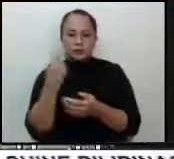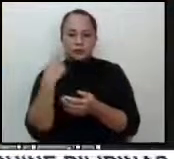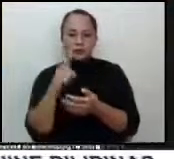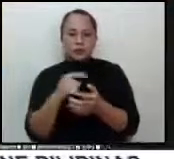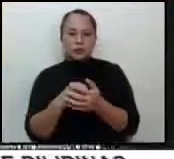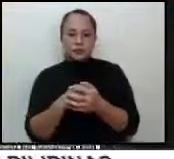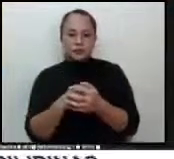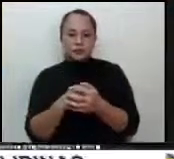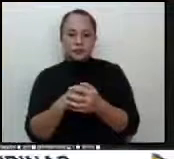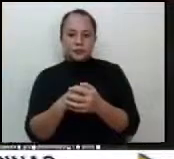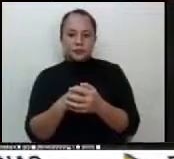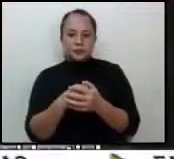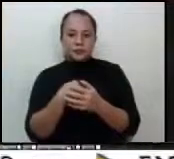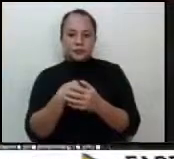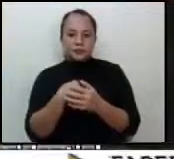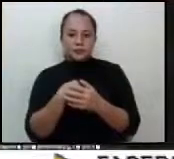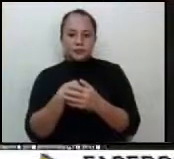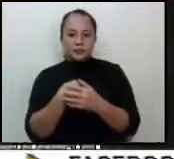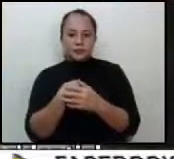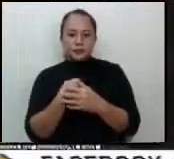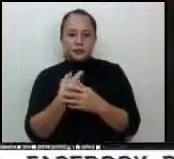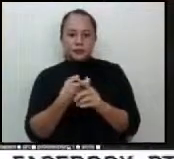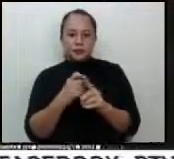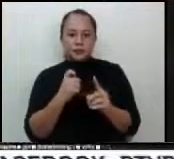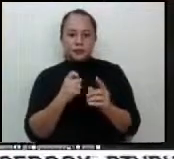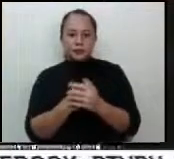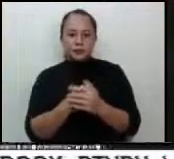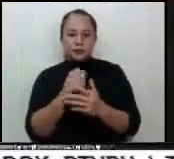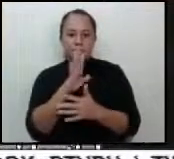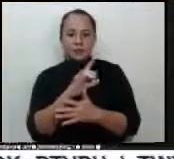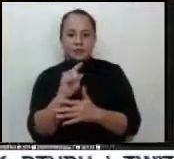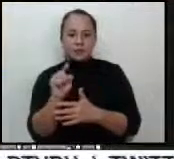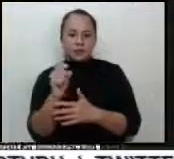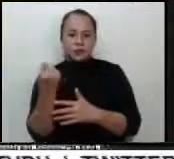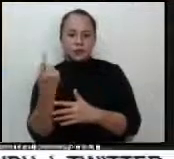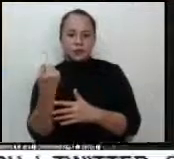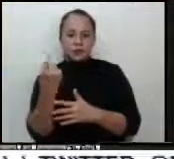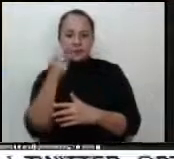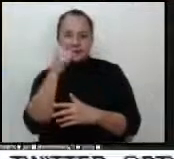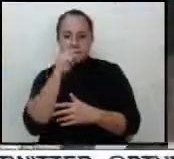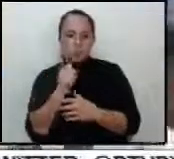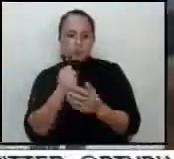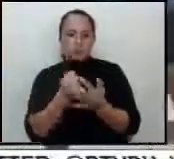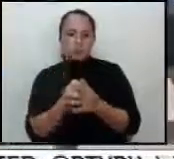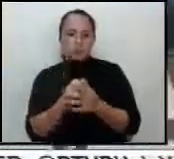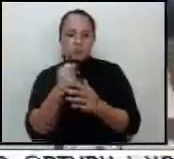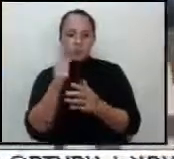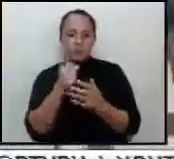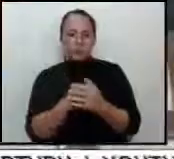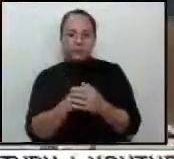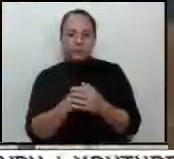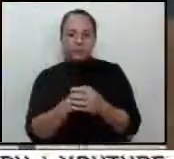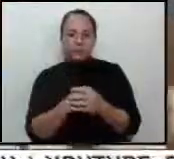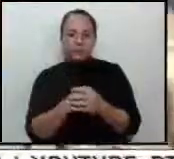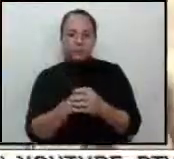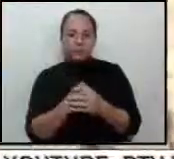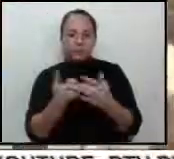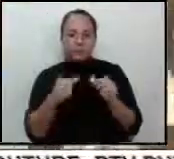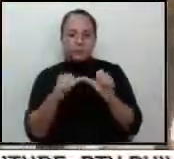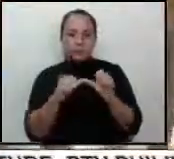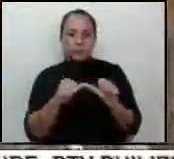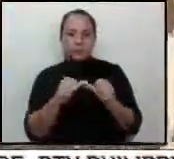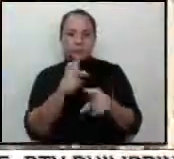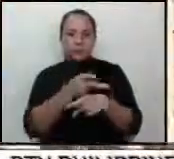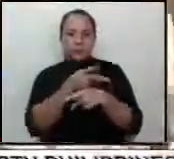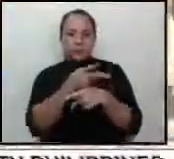basic learners from 5 to 11 years of age, Mr. President. Patuloy naman pinag-iingat ang DOH ang